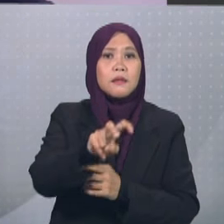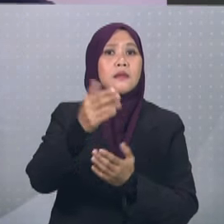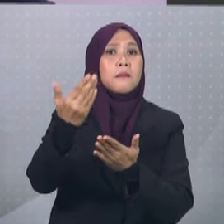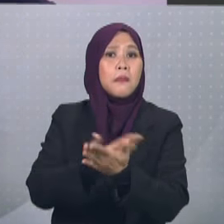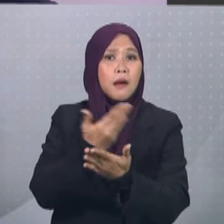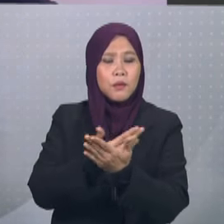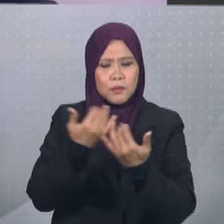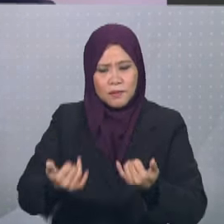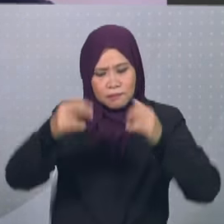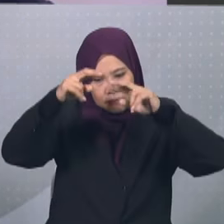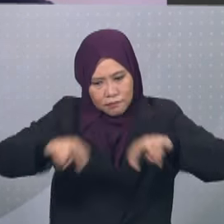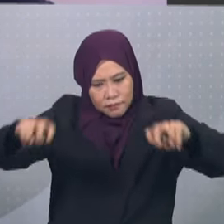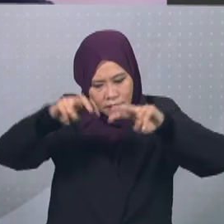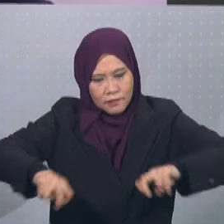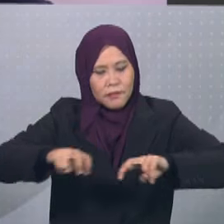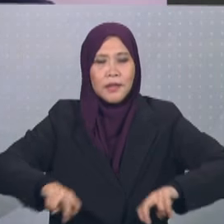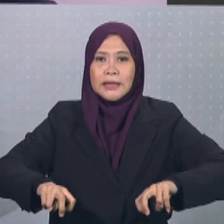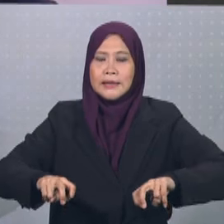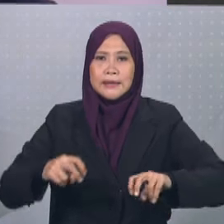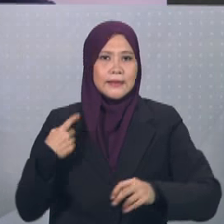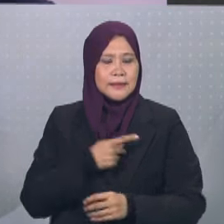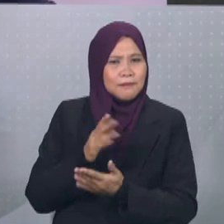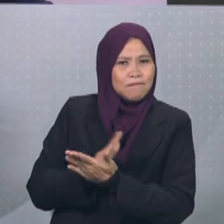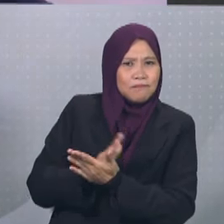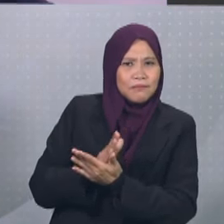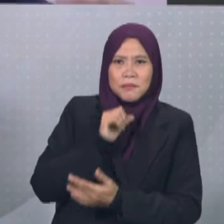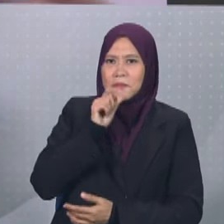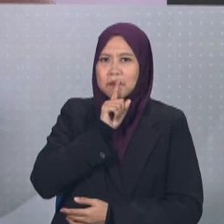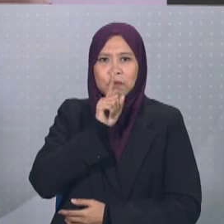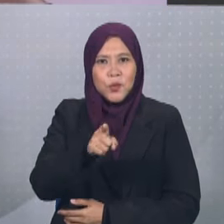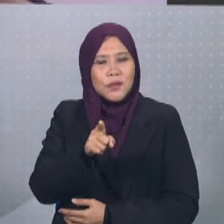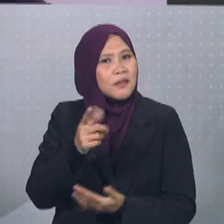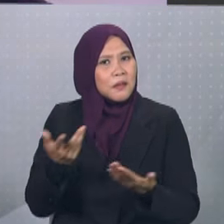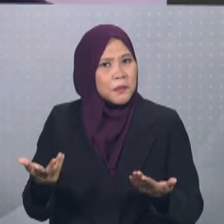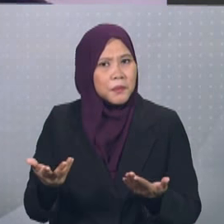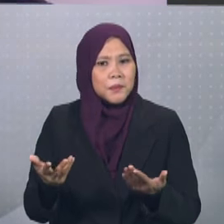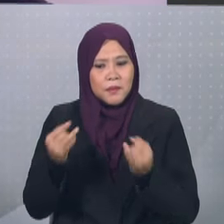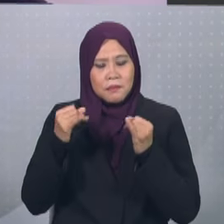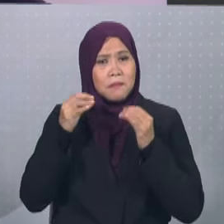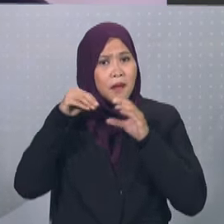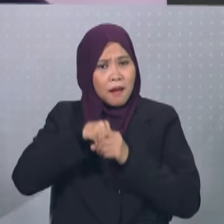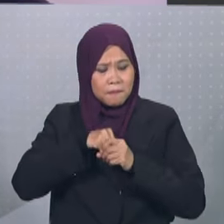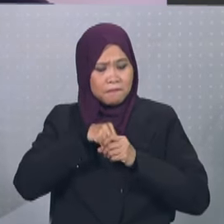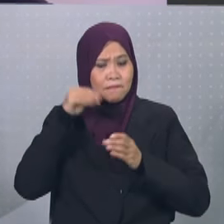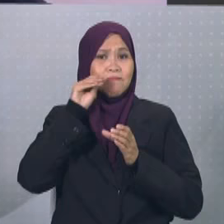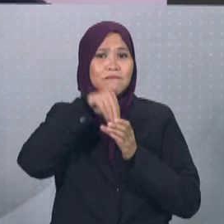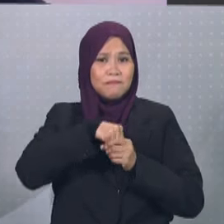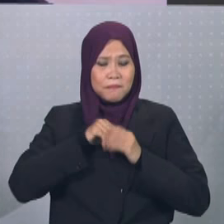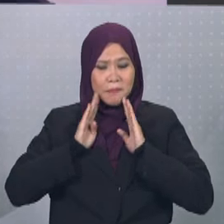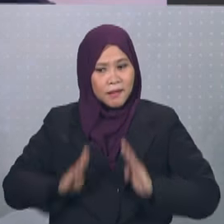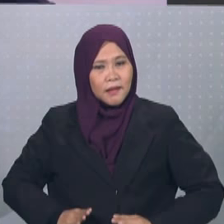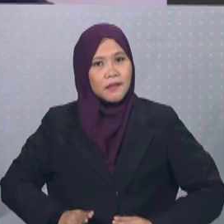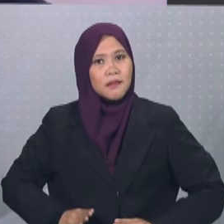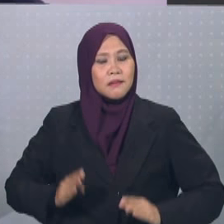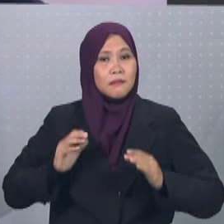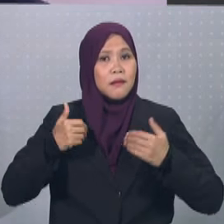sedang dikaji. Jadi kita tiada kepastian sama ada ketahanan ataupun antibody immune system yang wujud